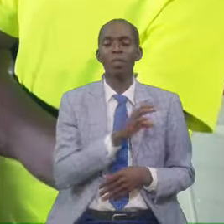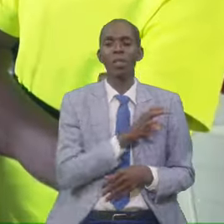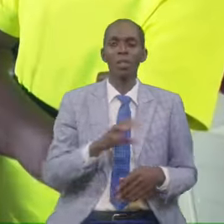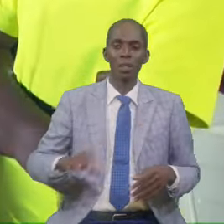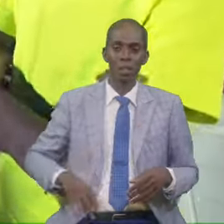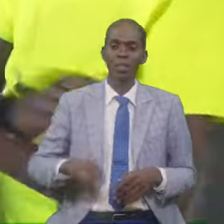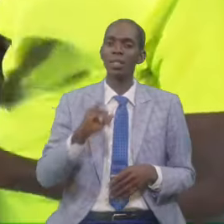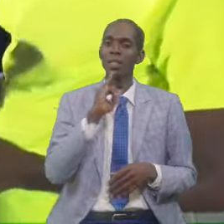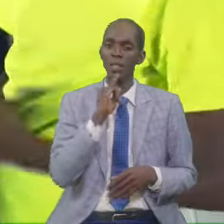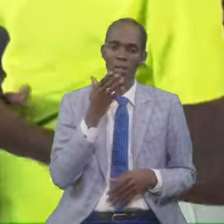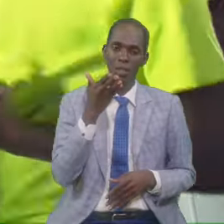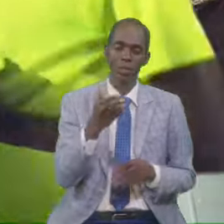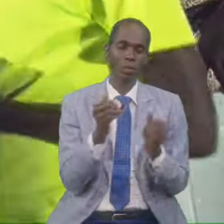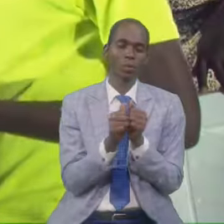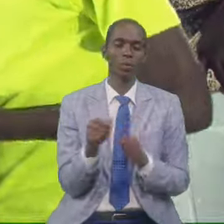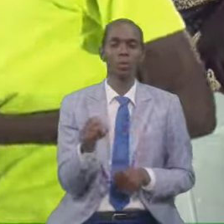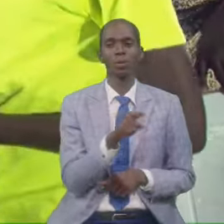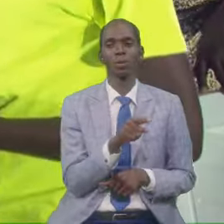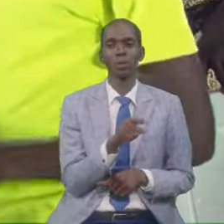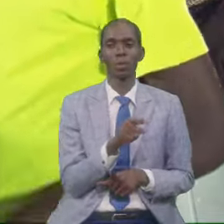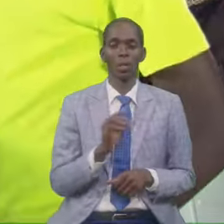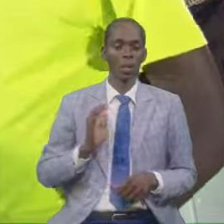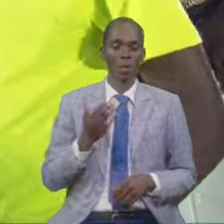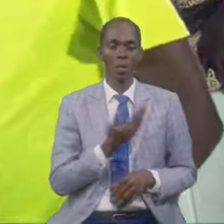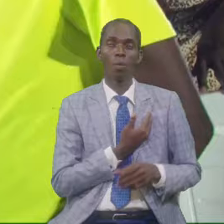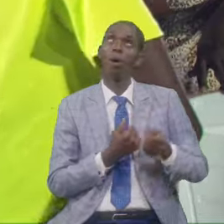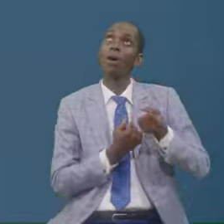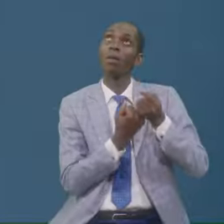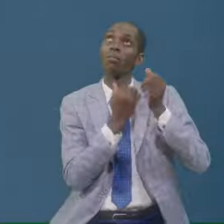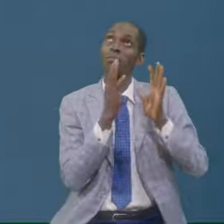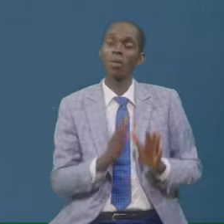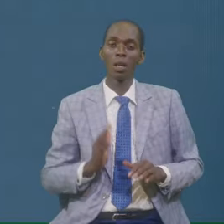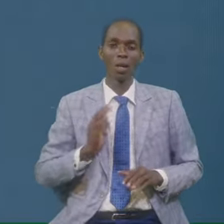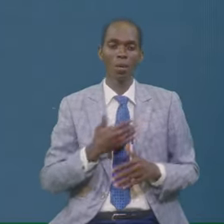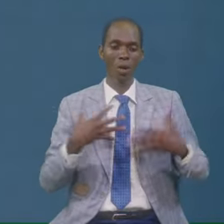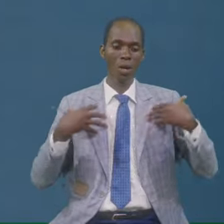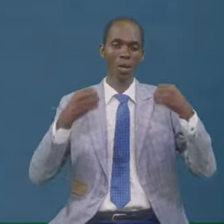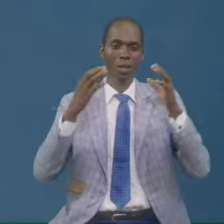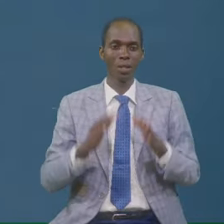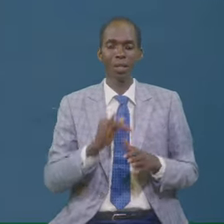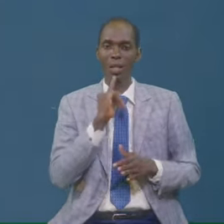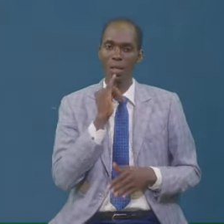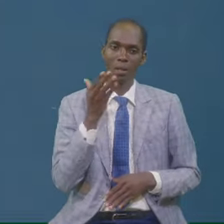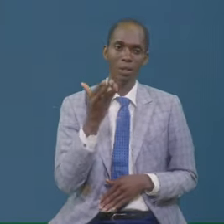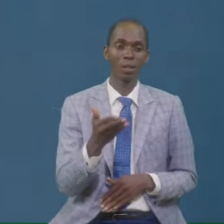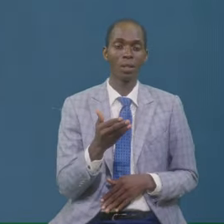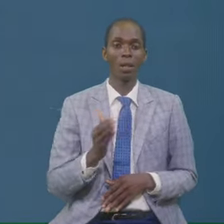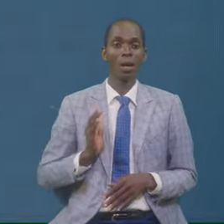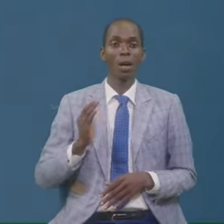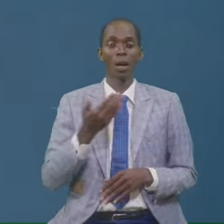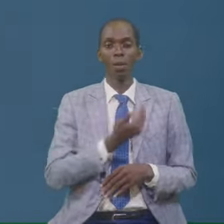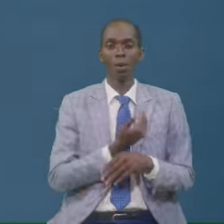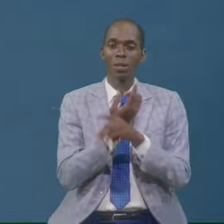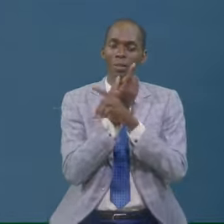క్రీస్తు అక్కడే ఉన్నారు. Our advocate, our healer. మన న్యాయవాది, స్వస్థపరిచేవాడు. Our deliverer. మనకు